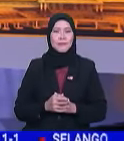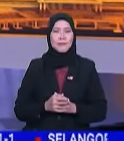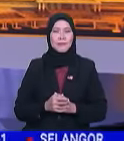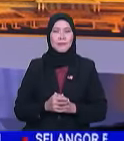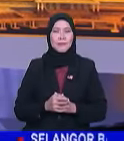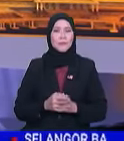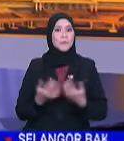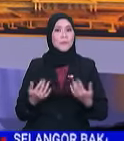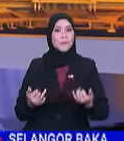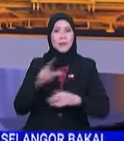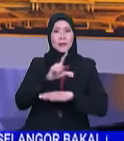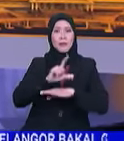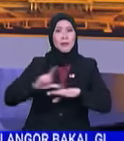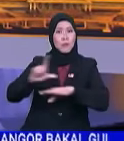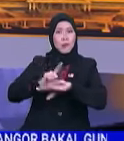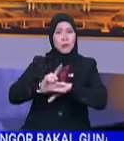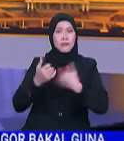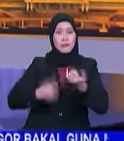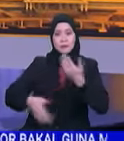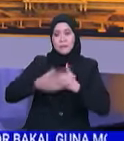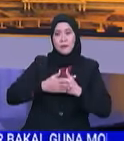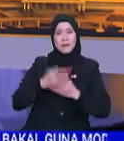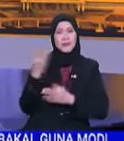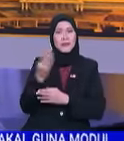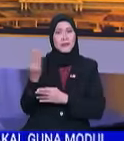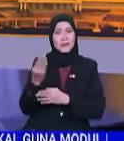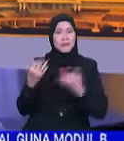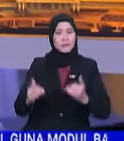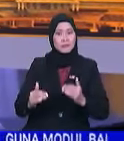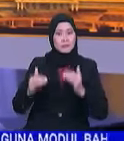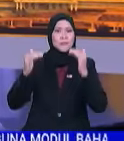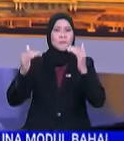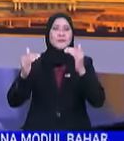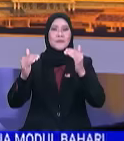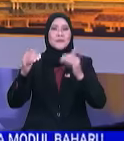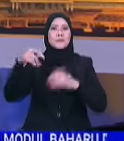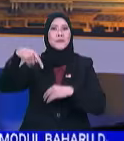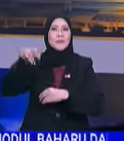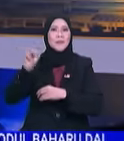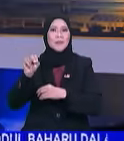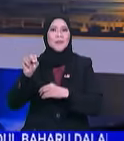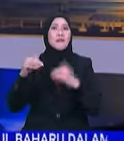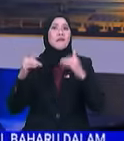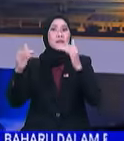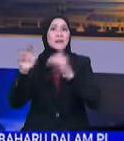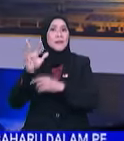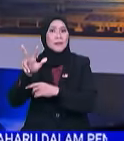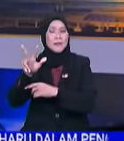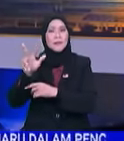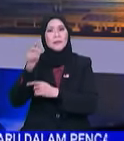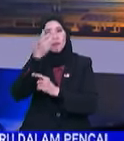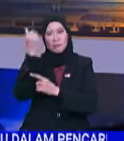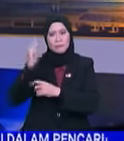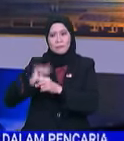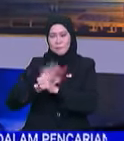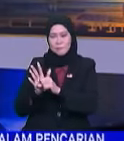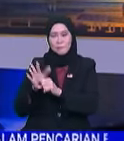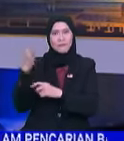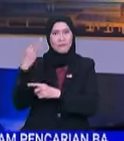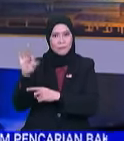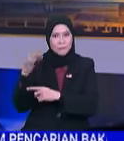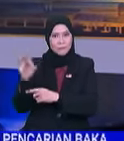Suasana di sekitar Labuan kembali hidup setelah peralihan ke Pelan Pemulihan Negara PPN Fasa 3 susulan kes jangkitan